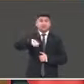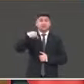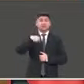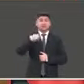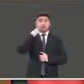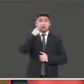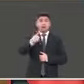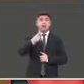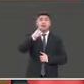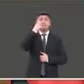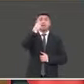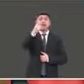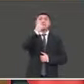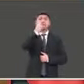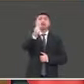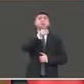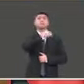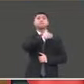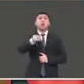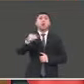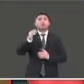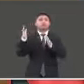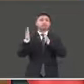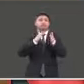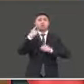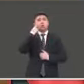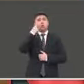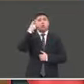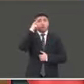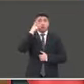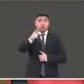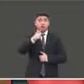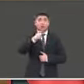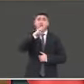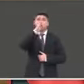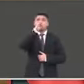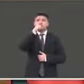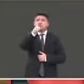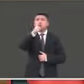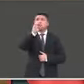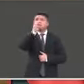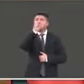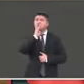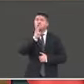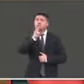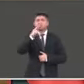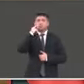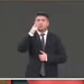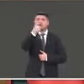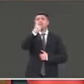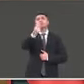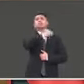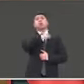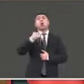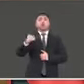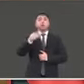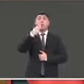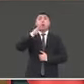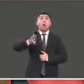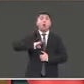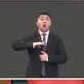anda bir buçuk milyon yaklaşık bir 400 küsür bir buçuk milyon